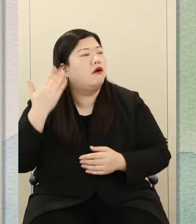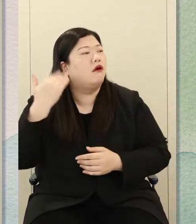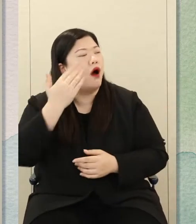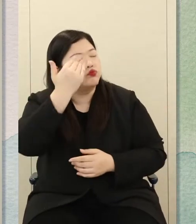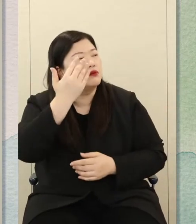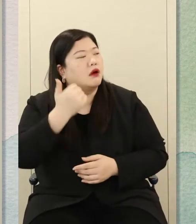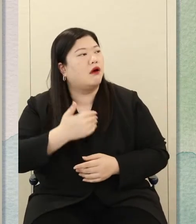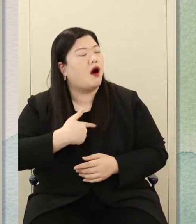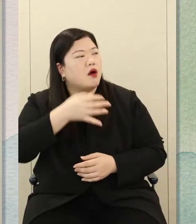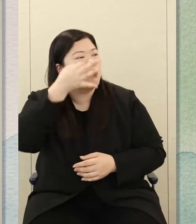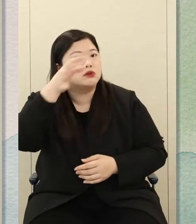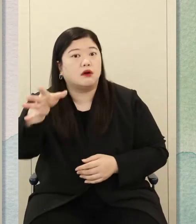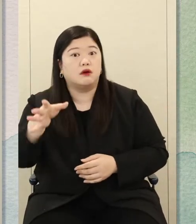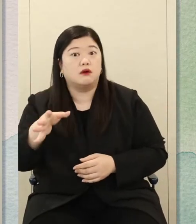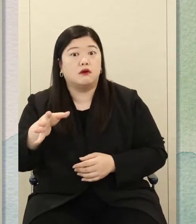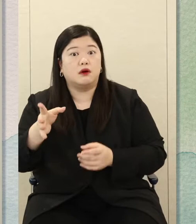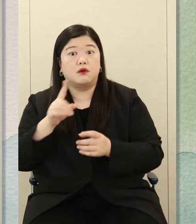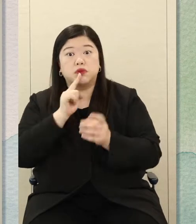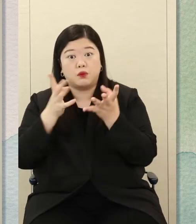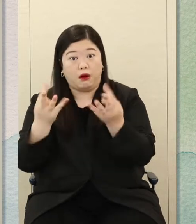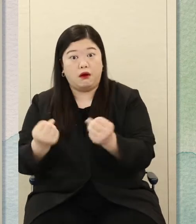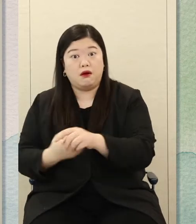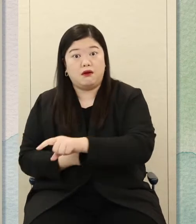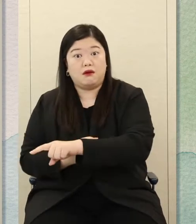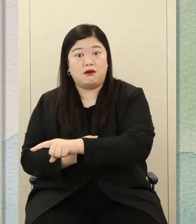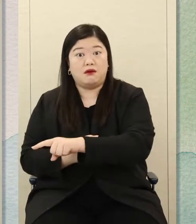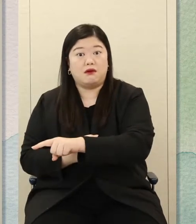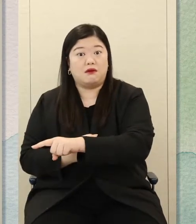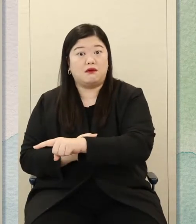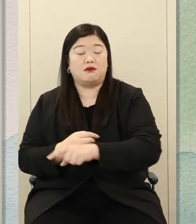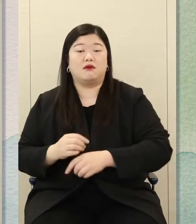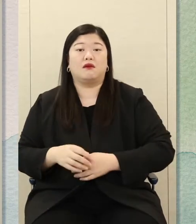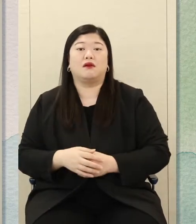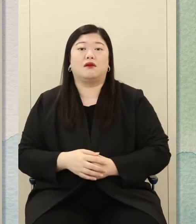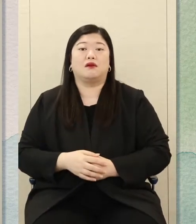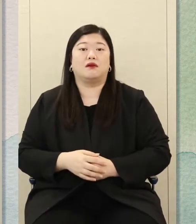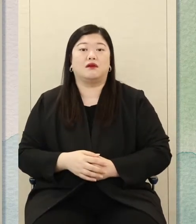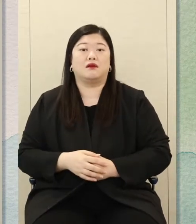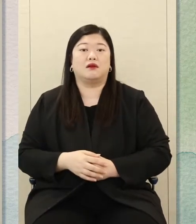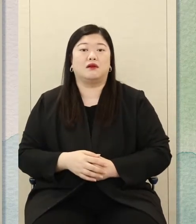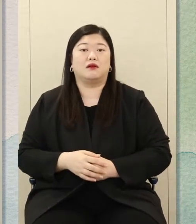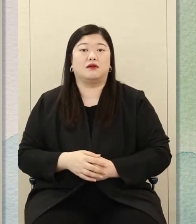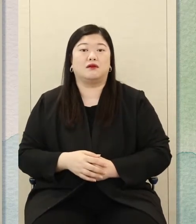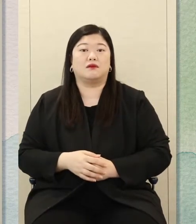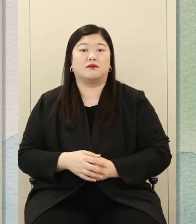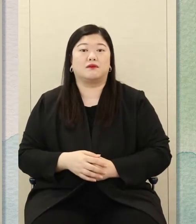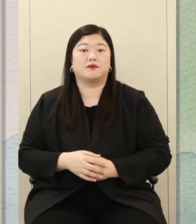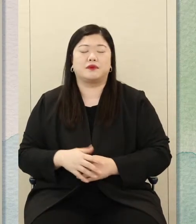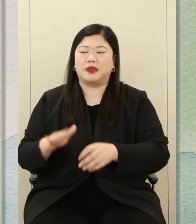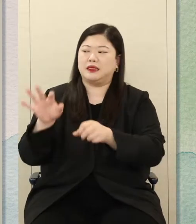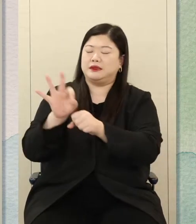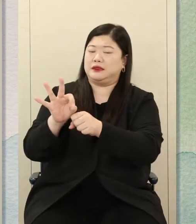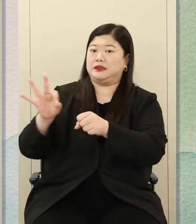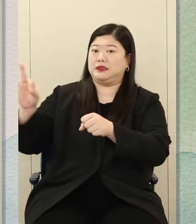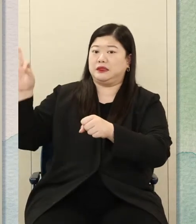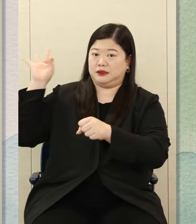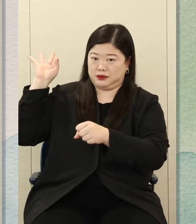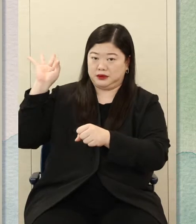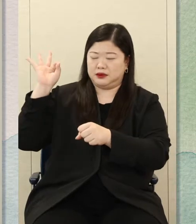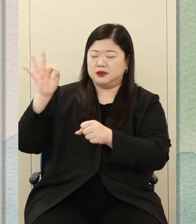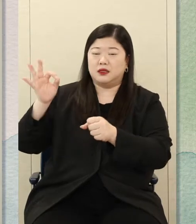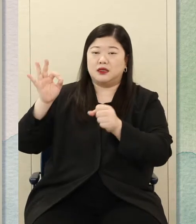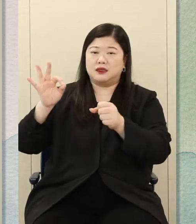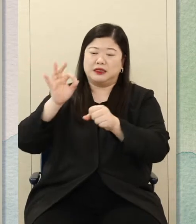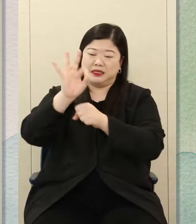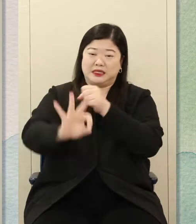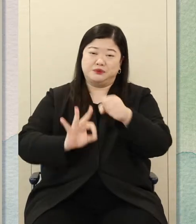거예요. 그러니까 그게 이제 저희의 제일 큰 문제라고 하는 것들이 지난 10년 동안 밝혀져